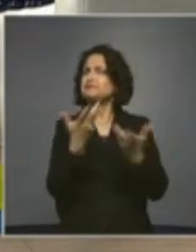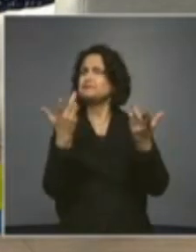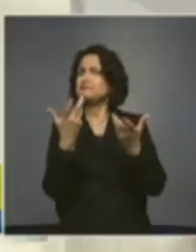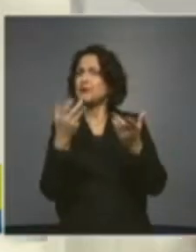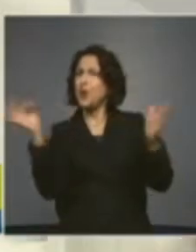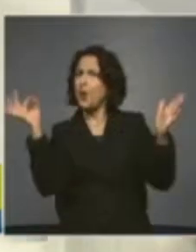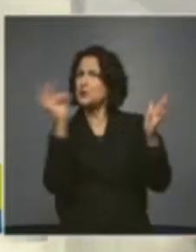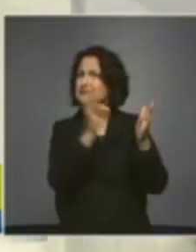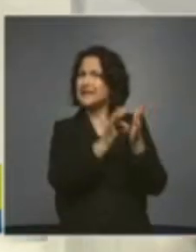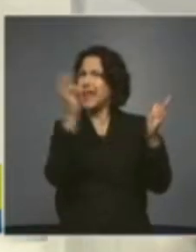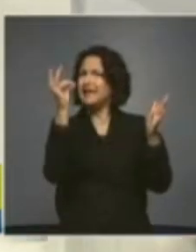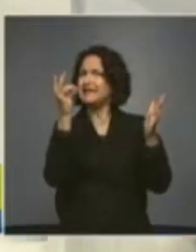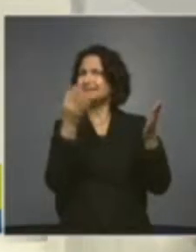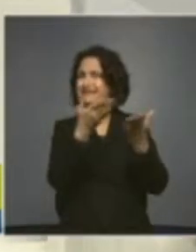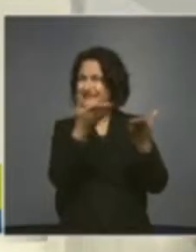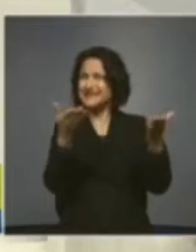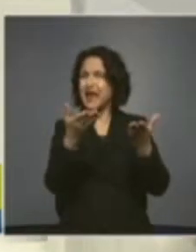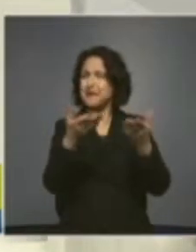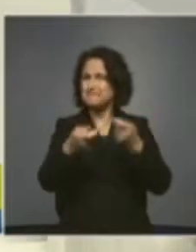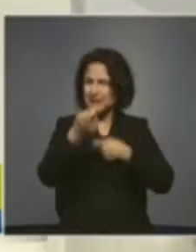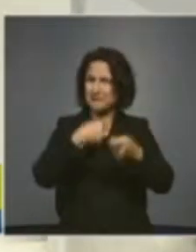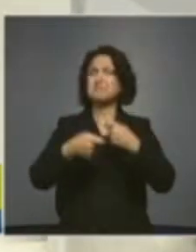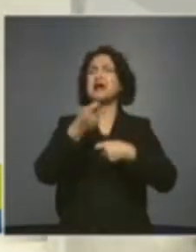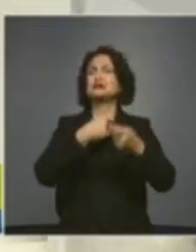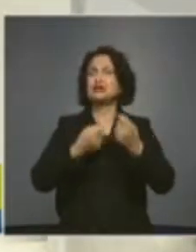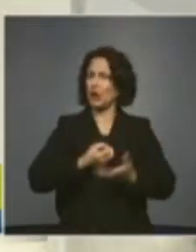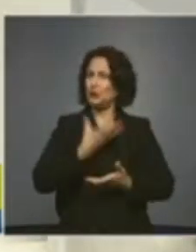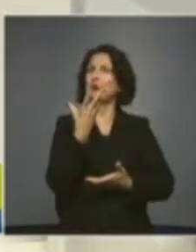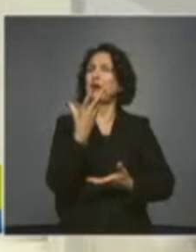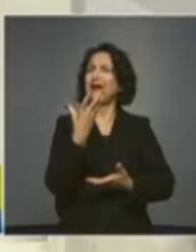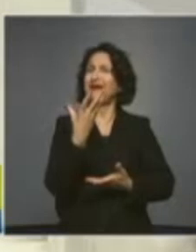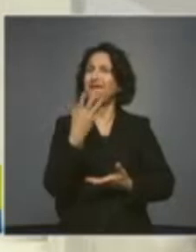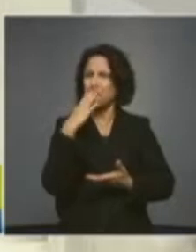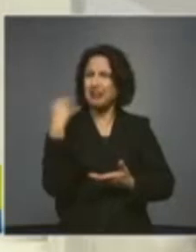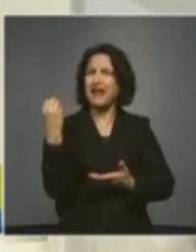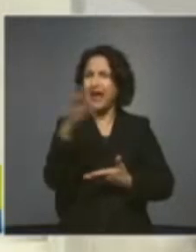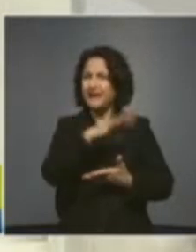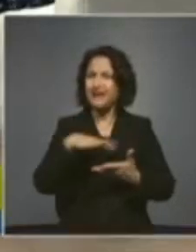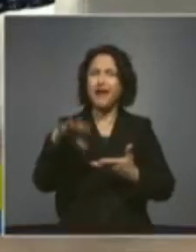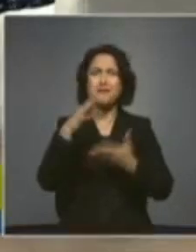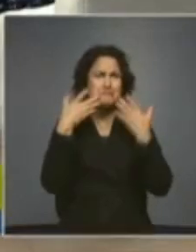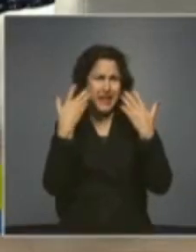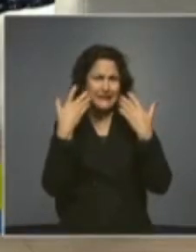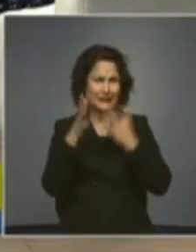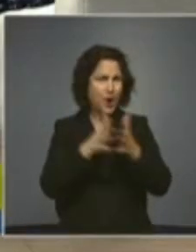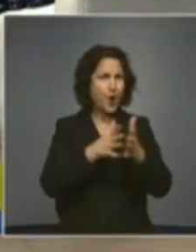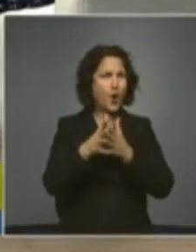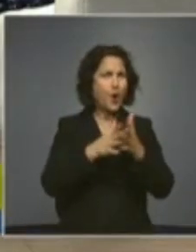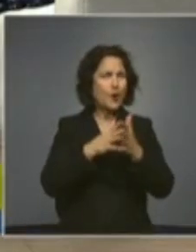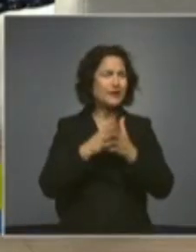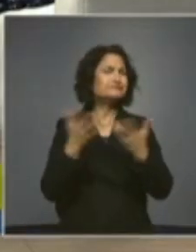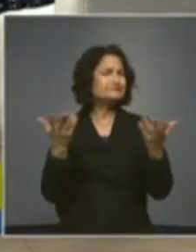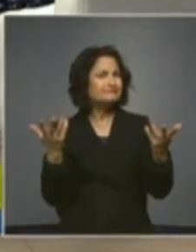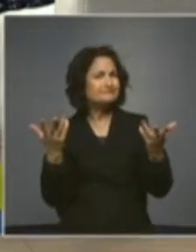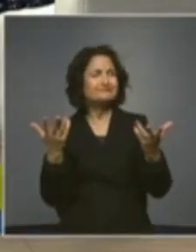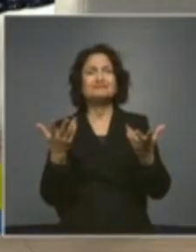е отношението на държавата, на хората към така младите хора, особено, които имат по-креативни идеи